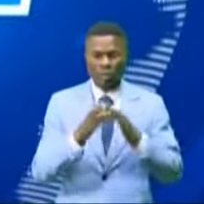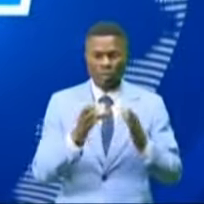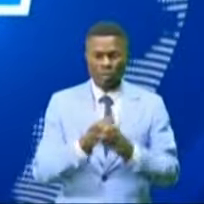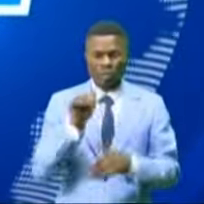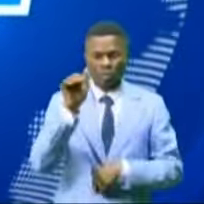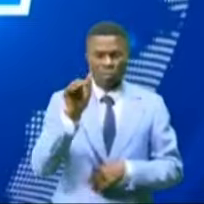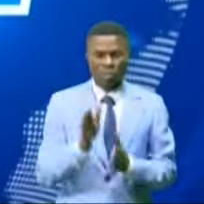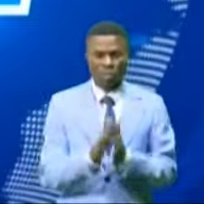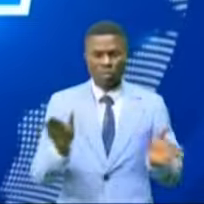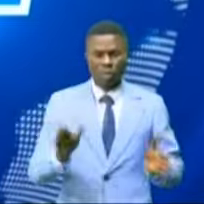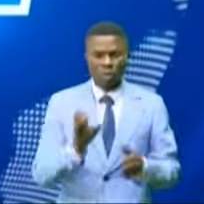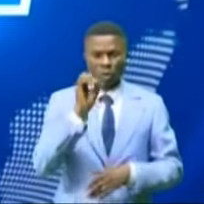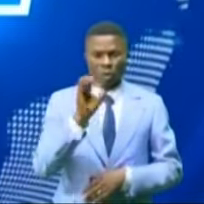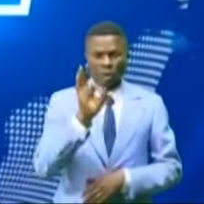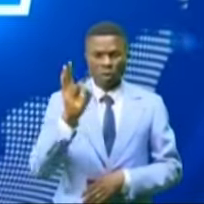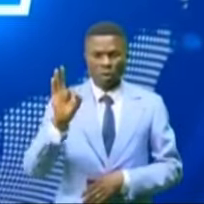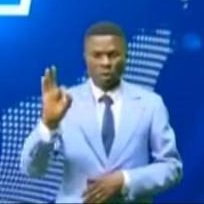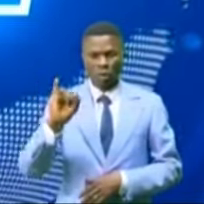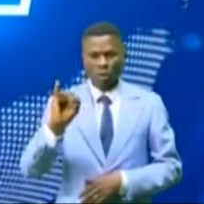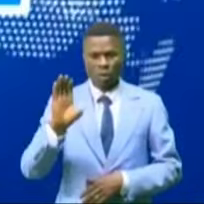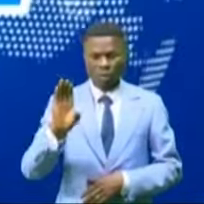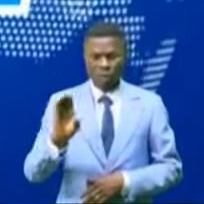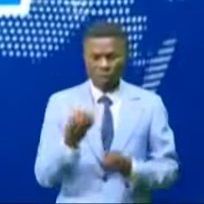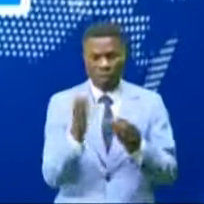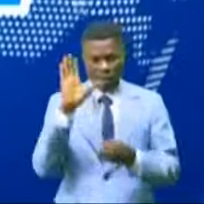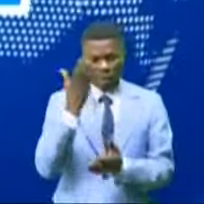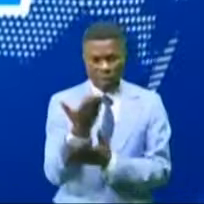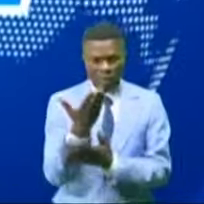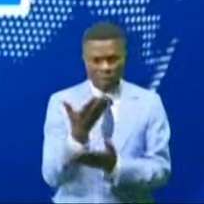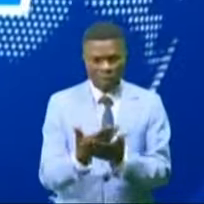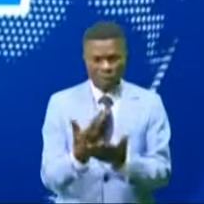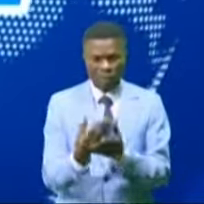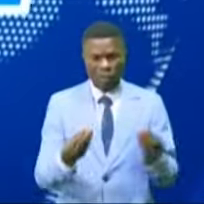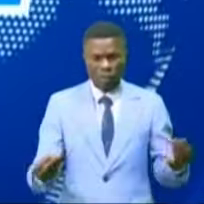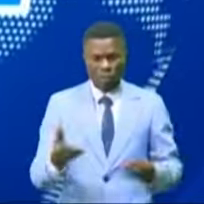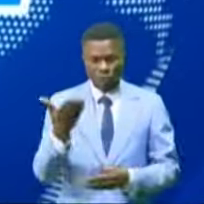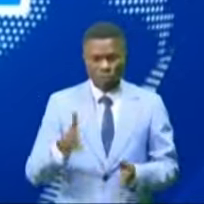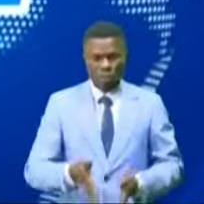le directeur général de l'Office des routes pour des solutions idoines. Rodépondre.